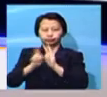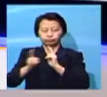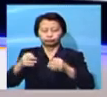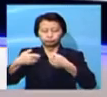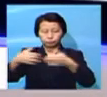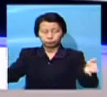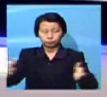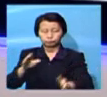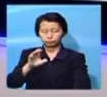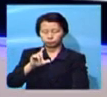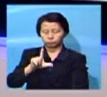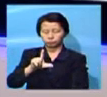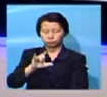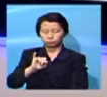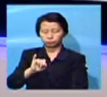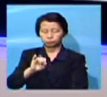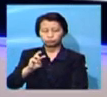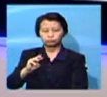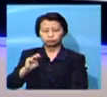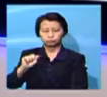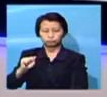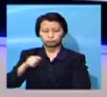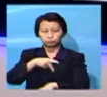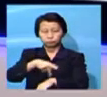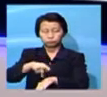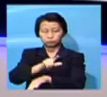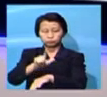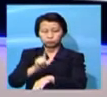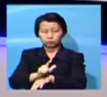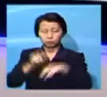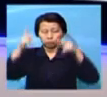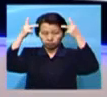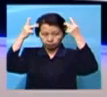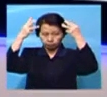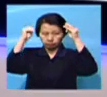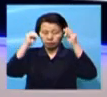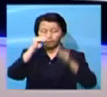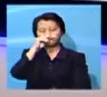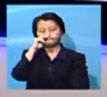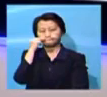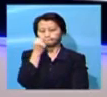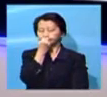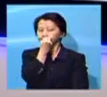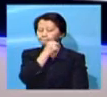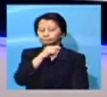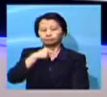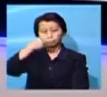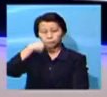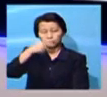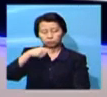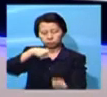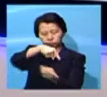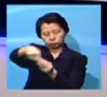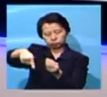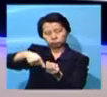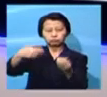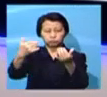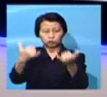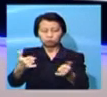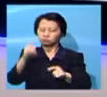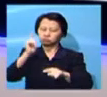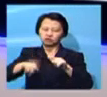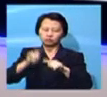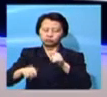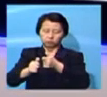angkasa dan maritim antarabangsa Langkawi 517 Perdana Menteri Datuk Seri Najib Tun Razak berkata situasi tersebut tidak